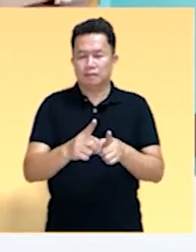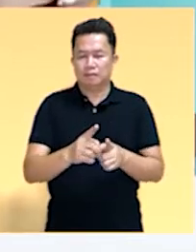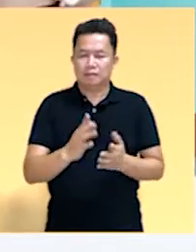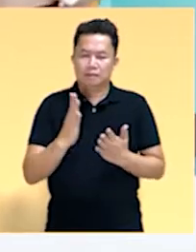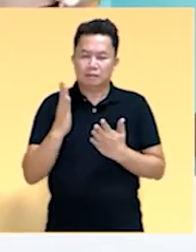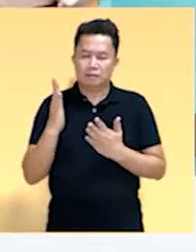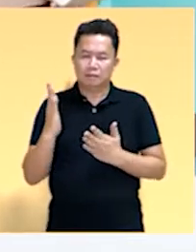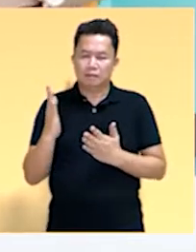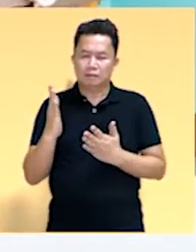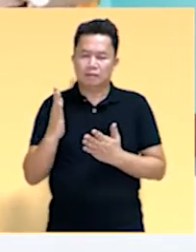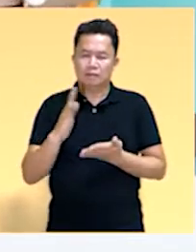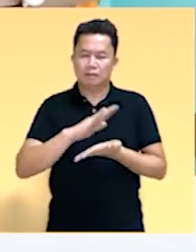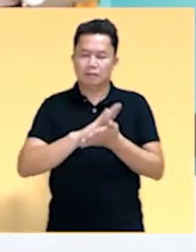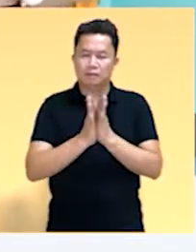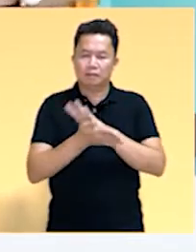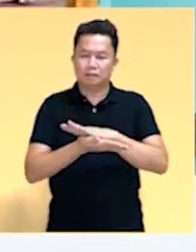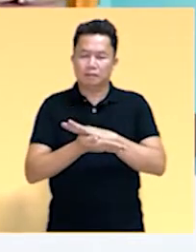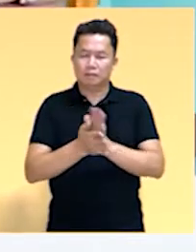ay magiging